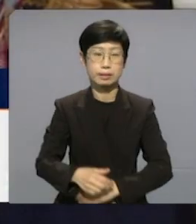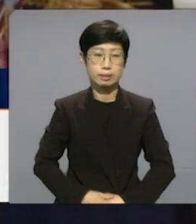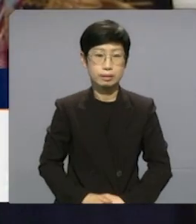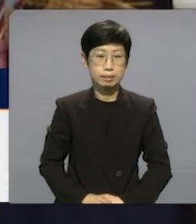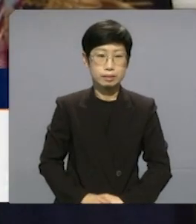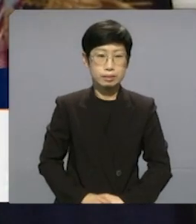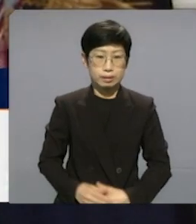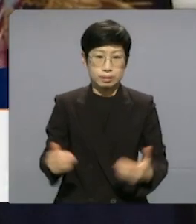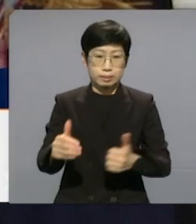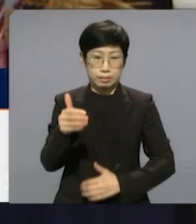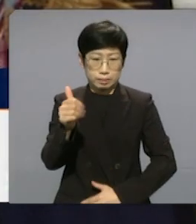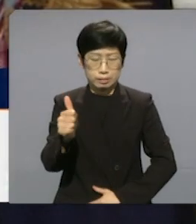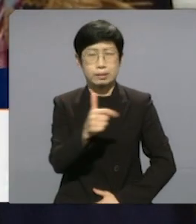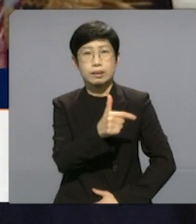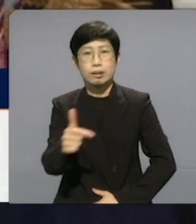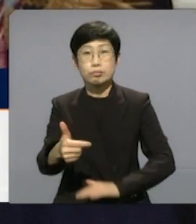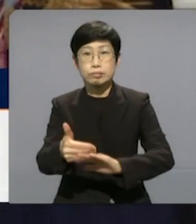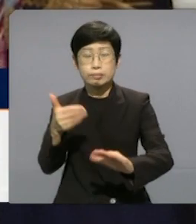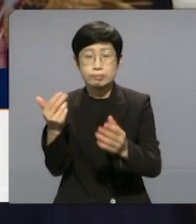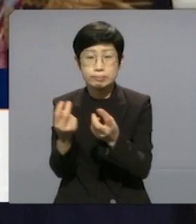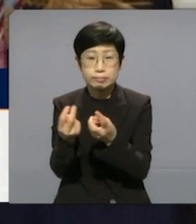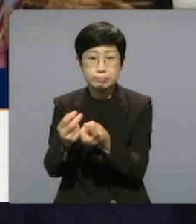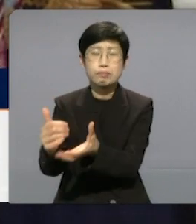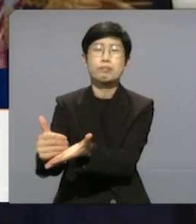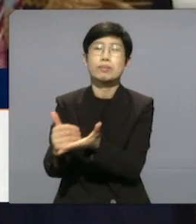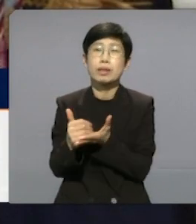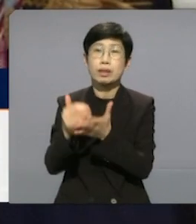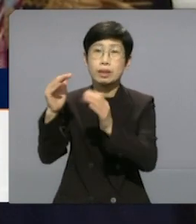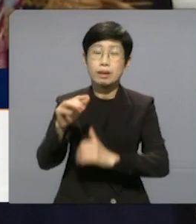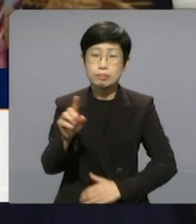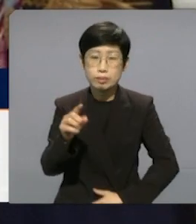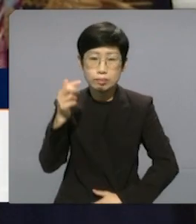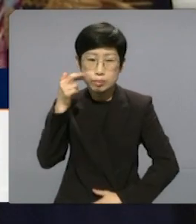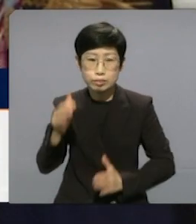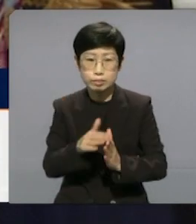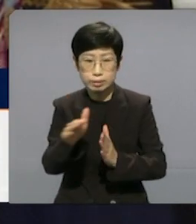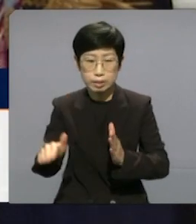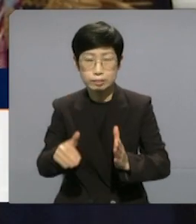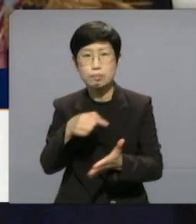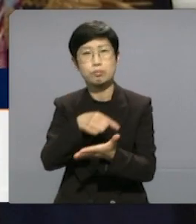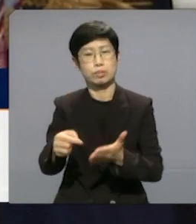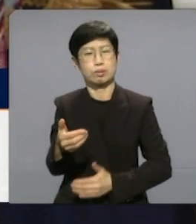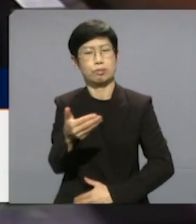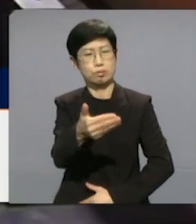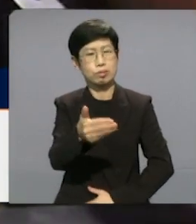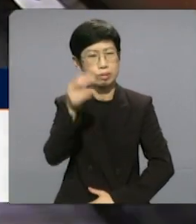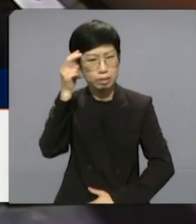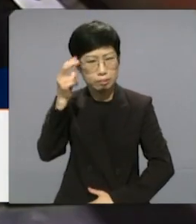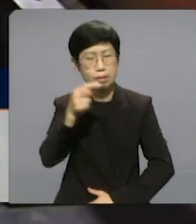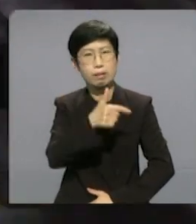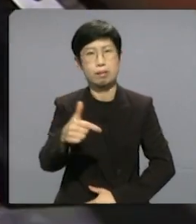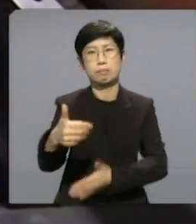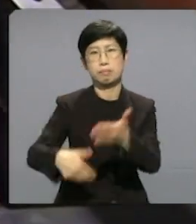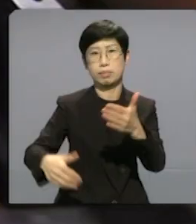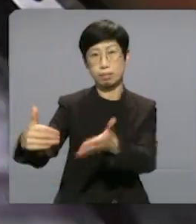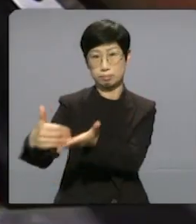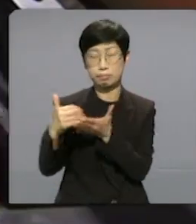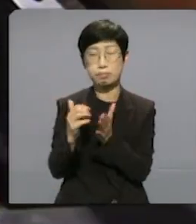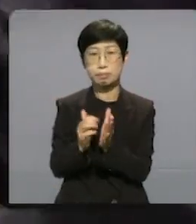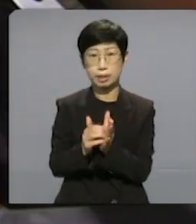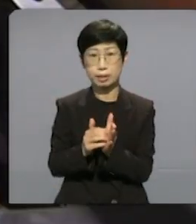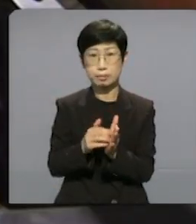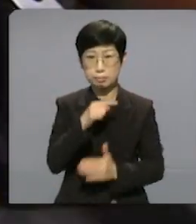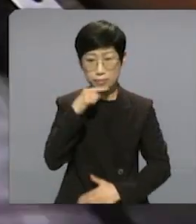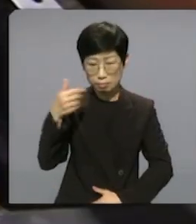McCarthy offered a very different way forward. He's proposed deep cuts that I believe are going to hurt American families. 미국 연방 정부의